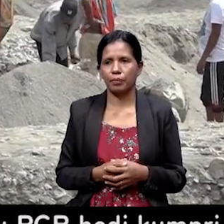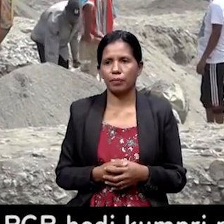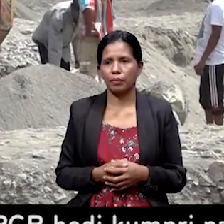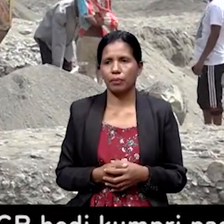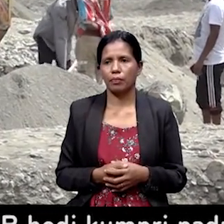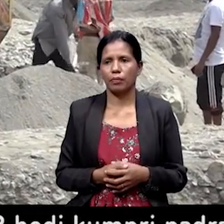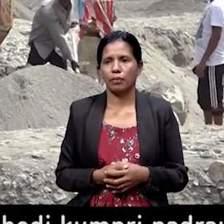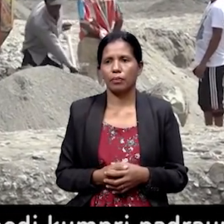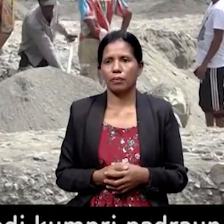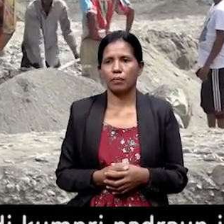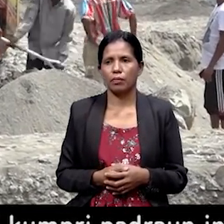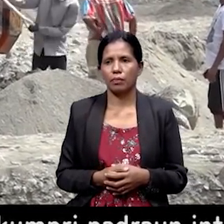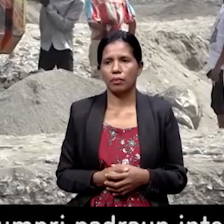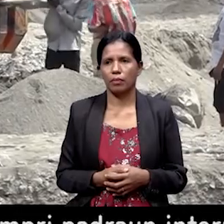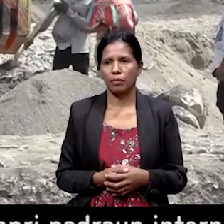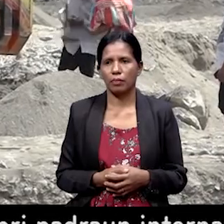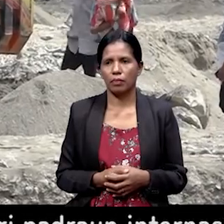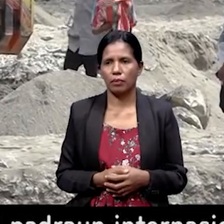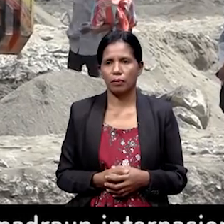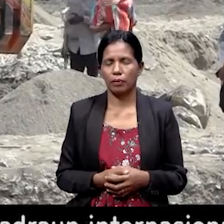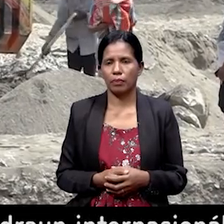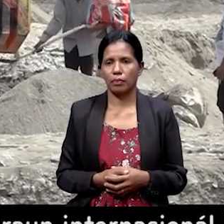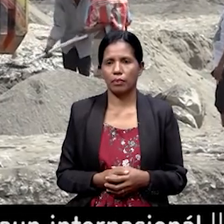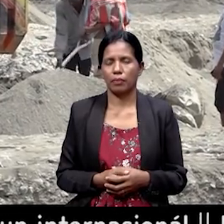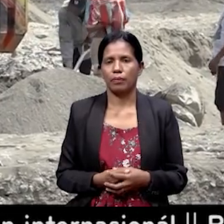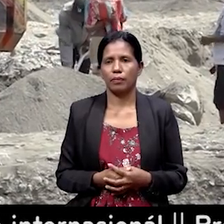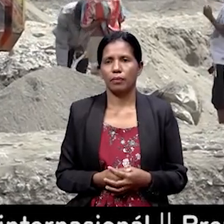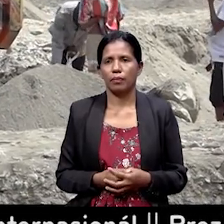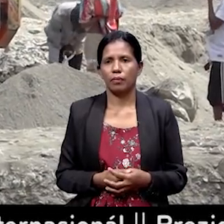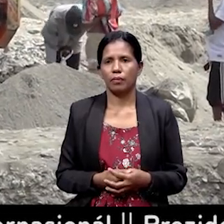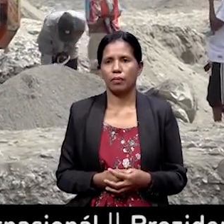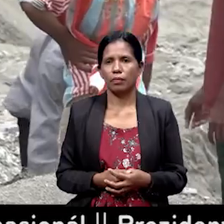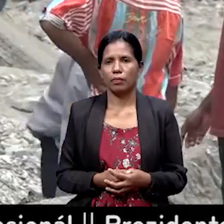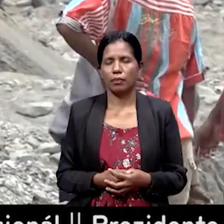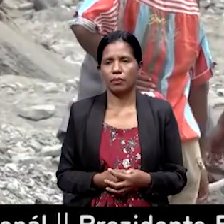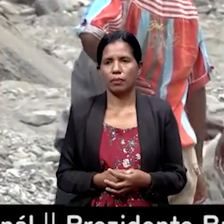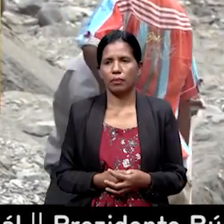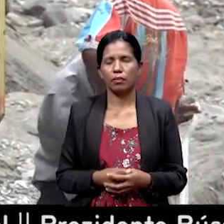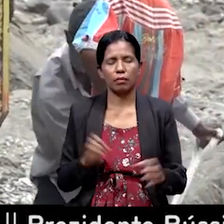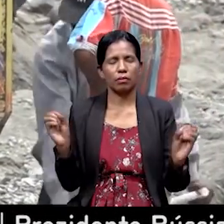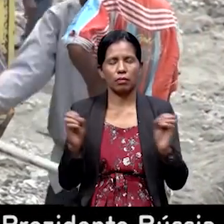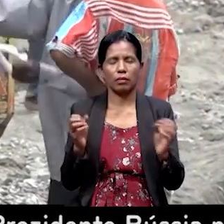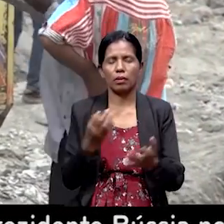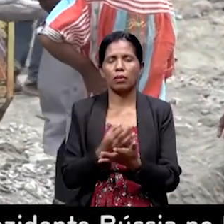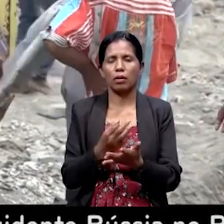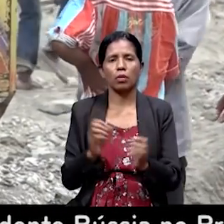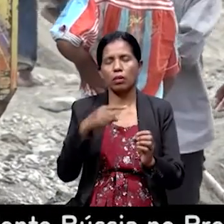bantu pan la bantu sir makat fo ban mai dah la fo emi dah mami makat tau mata